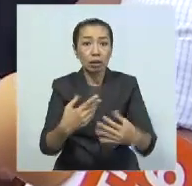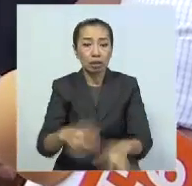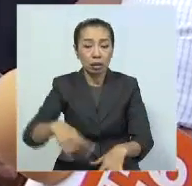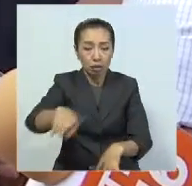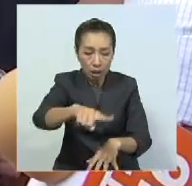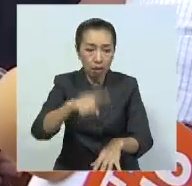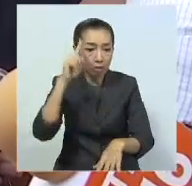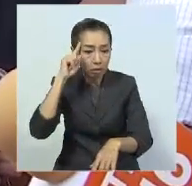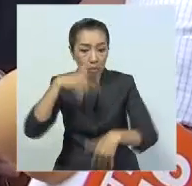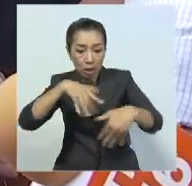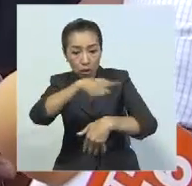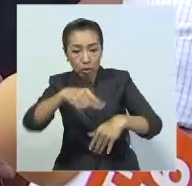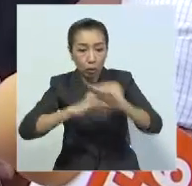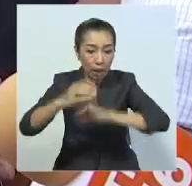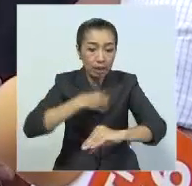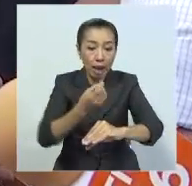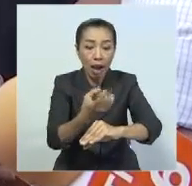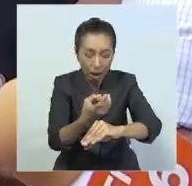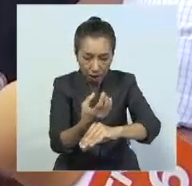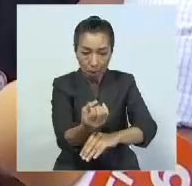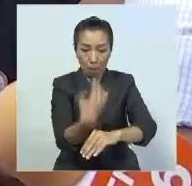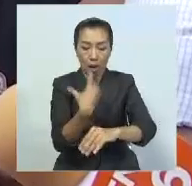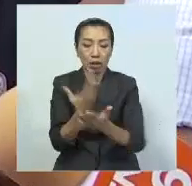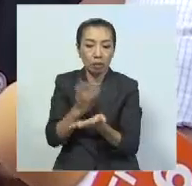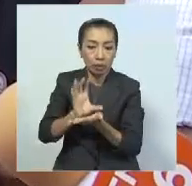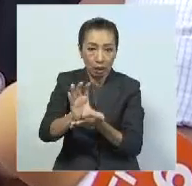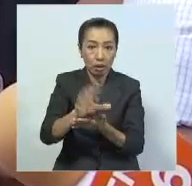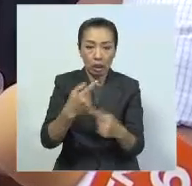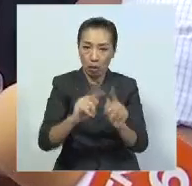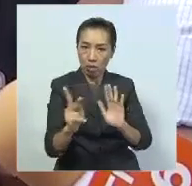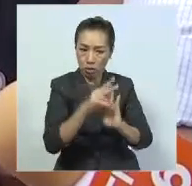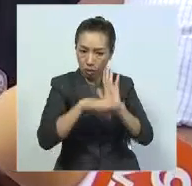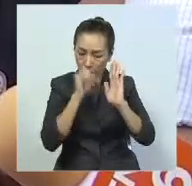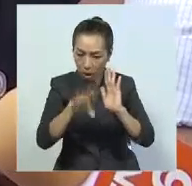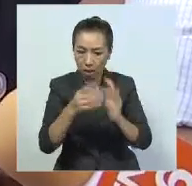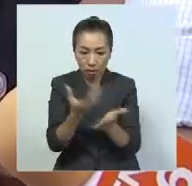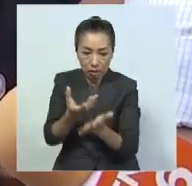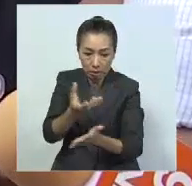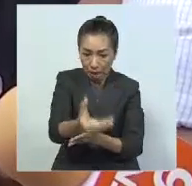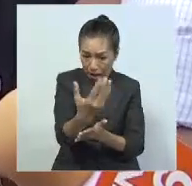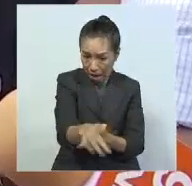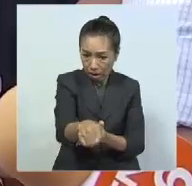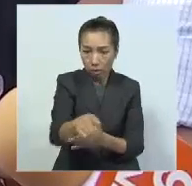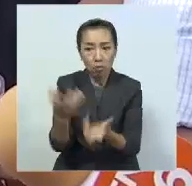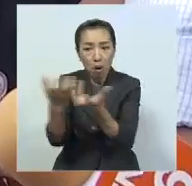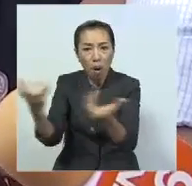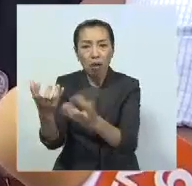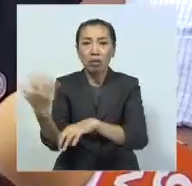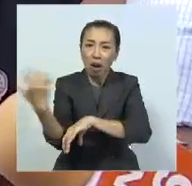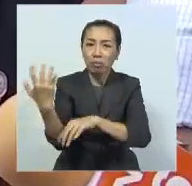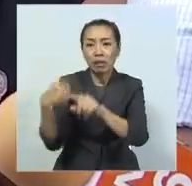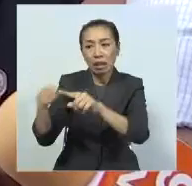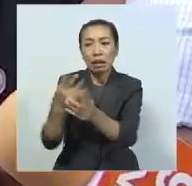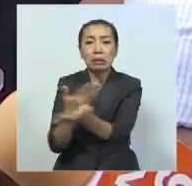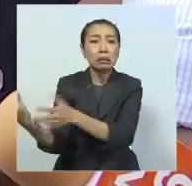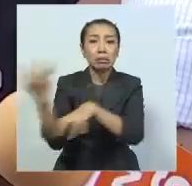ขามีข้อกำหนดว่าของบางอย่างห้ามทำเช่นการไปซื้อเครื่องรูปพรรณมาเฉยๆนี่ไม่ได้จะต้องเป็นการ